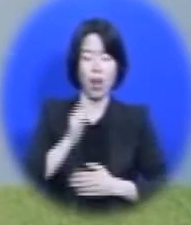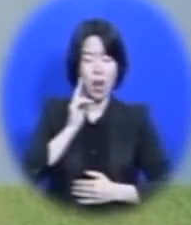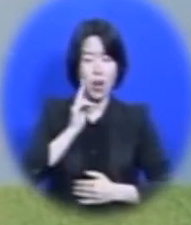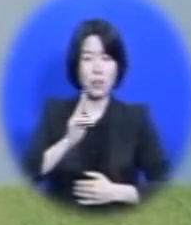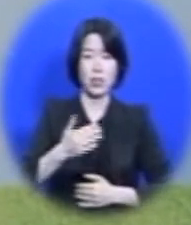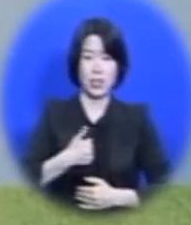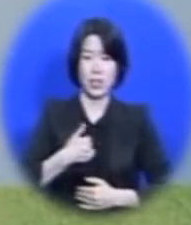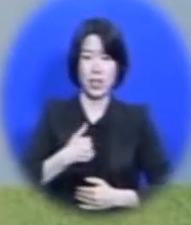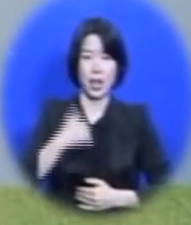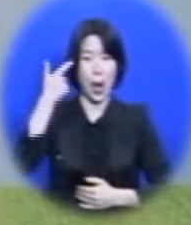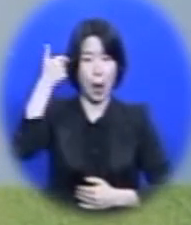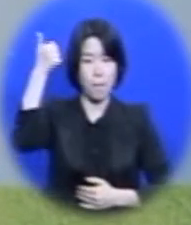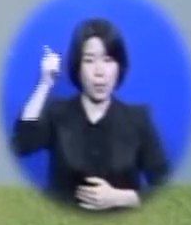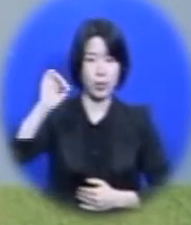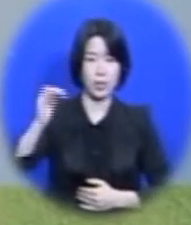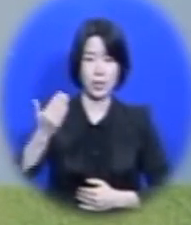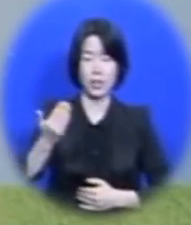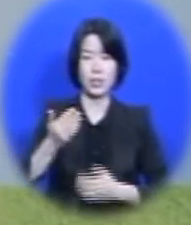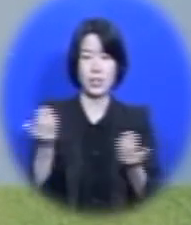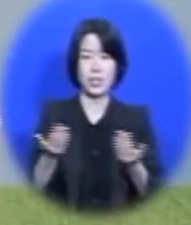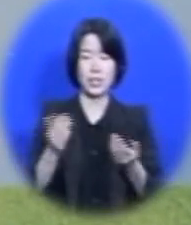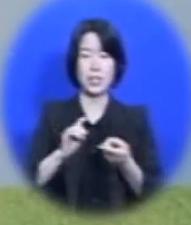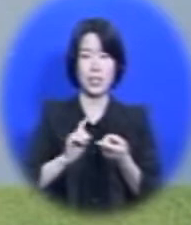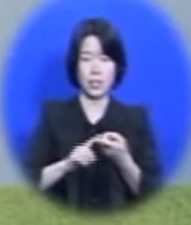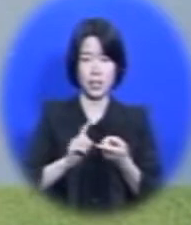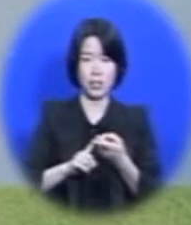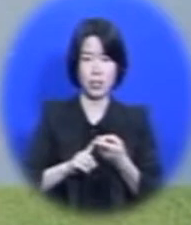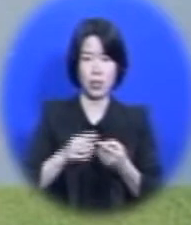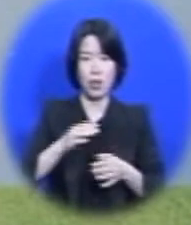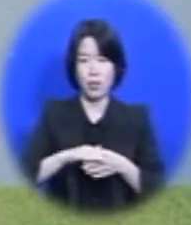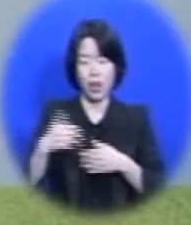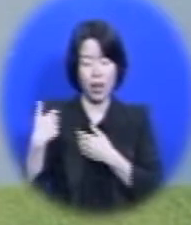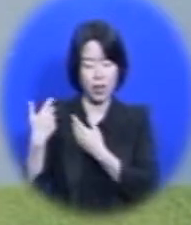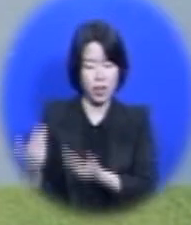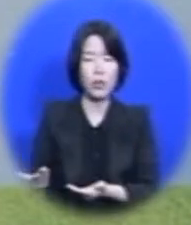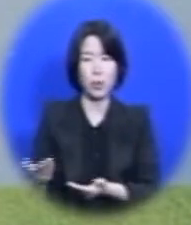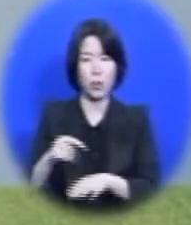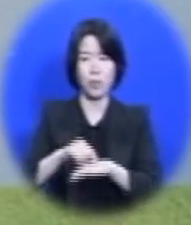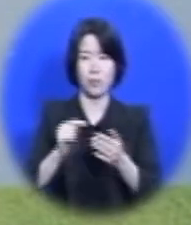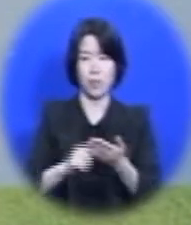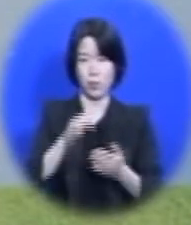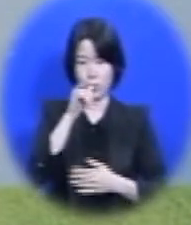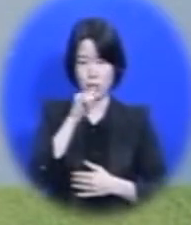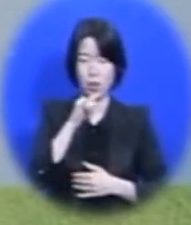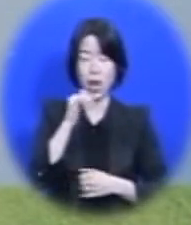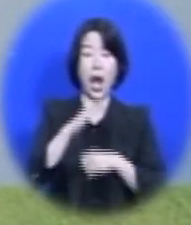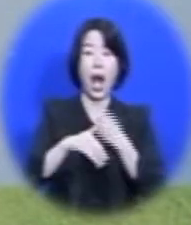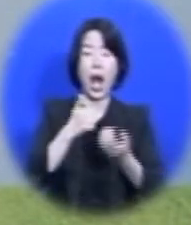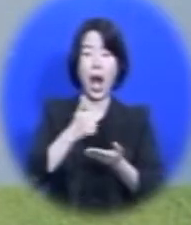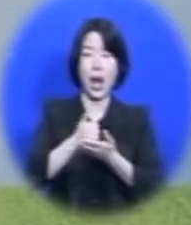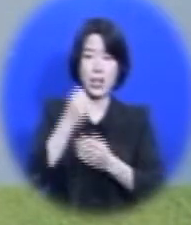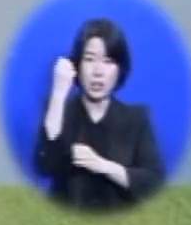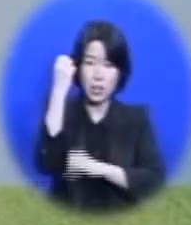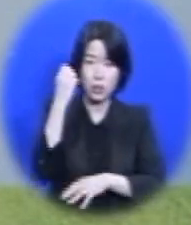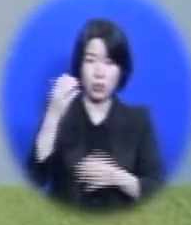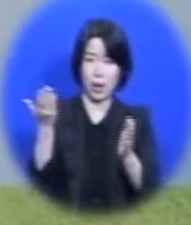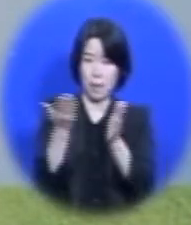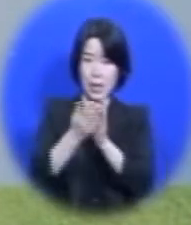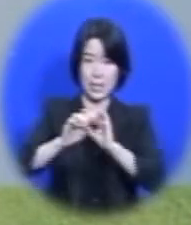심지어는 제가 목사가 되는 일에 대해서 다 내려놓으려고 하는 마음도 있었습니다. 하나님, 제가 하나님의 기준에 맞지